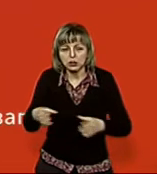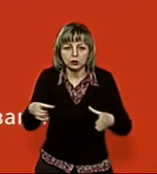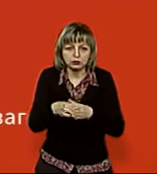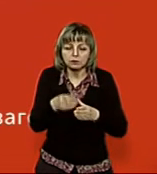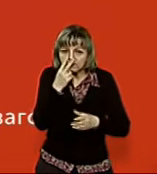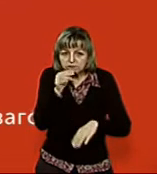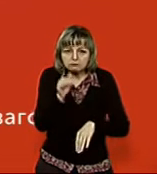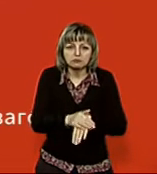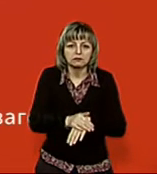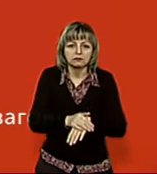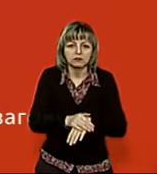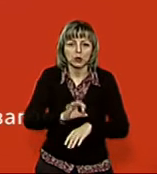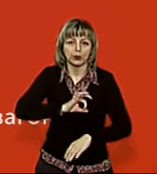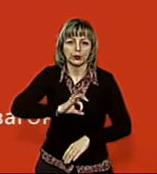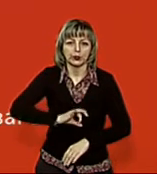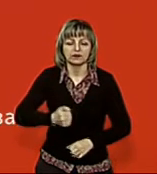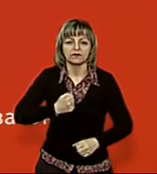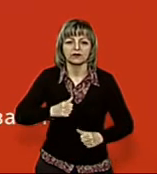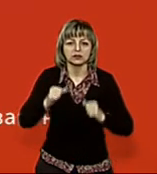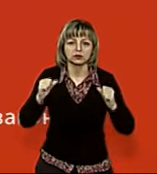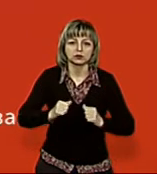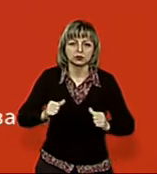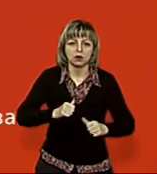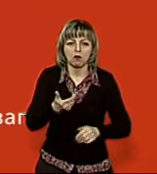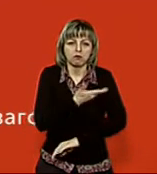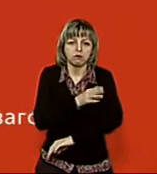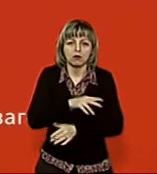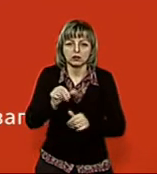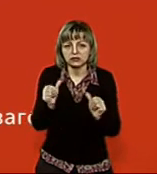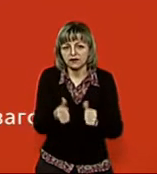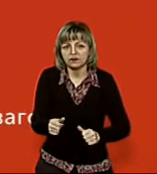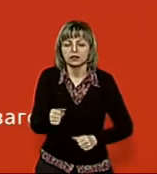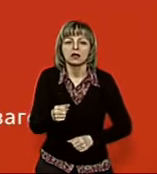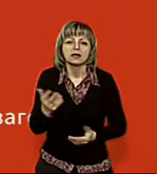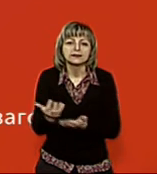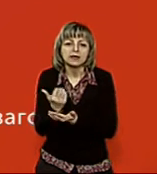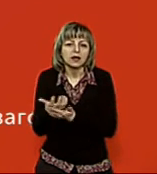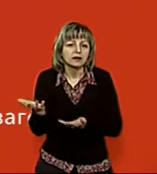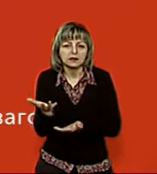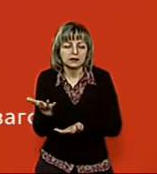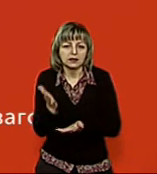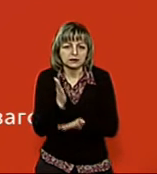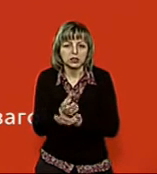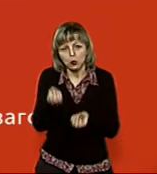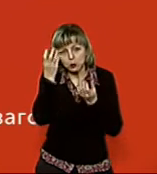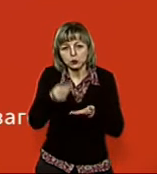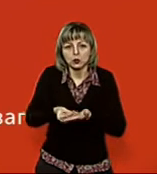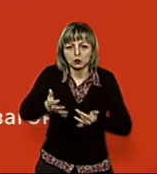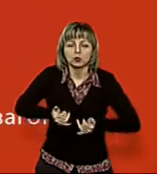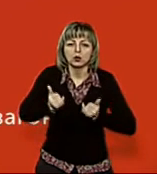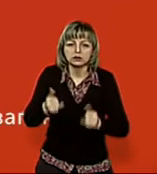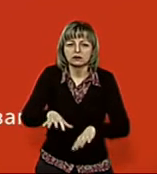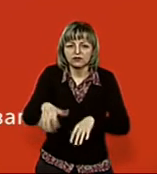було виявлено гудзики до військової форми, кокарди польського зразка та два кастети. Знахідки, які, ймовірно, становлять культурну цінність,